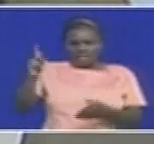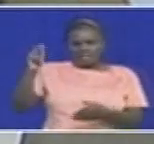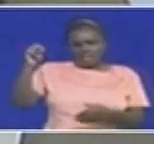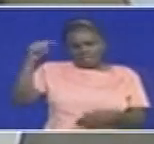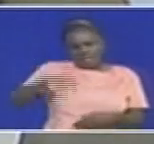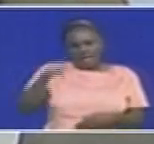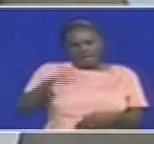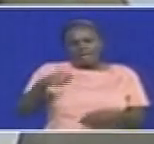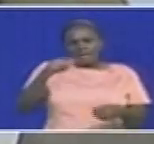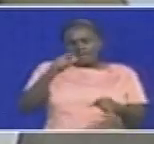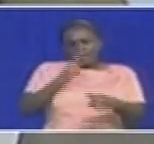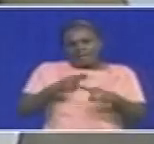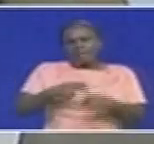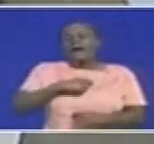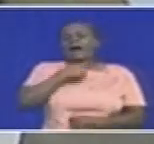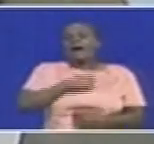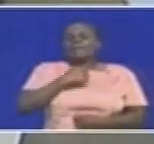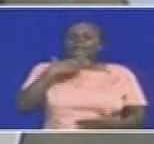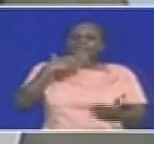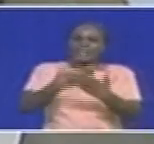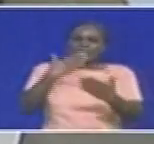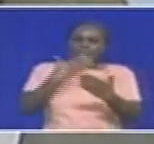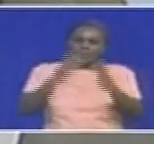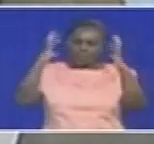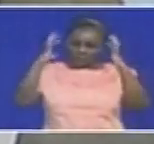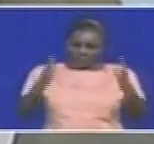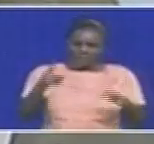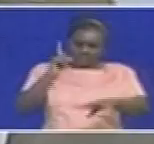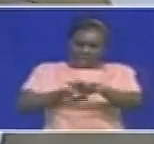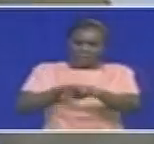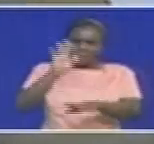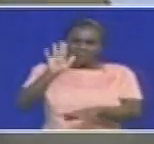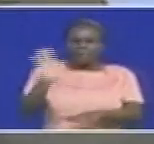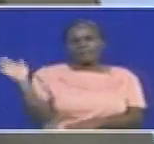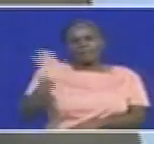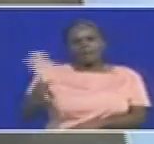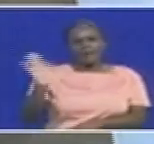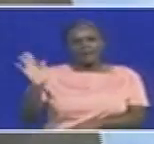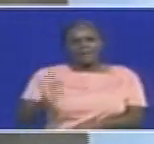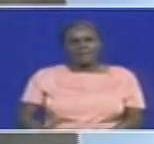sasa. Mimi ni Ahmed Arueshi nikisema shukran sana kwa muda wako. Kwa heri kwa sasa.